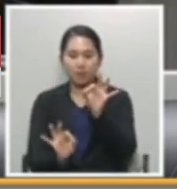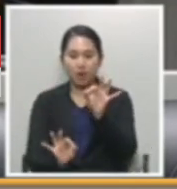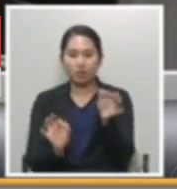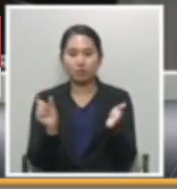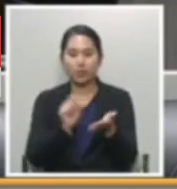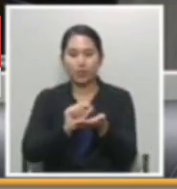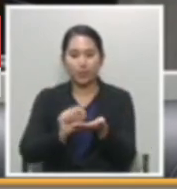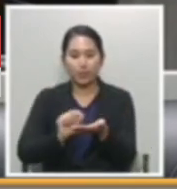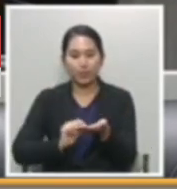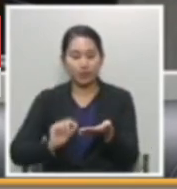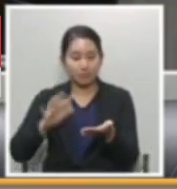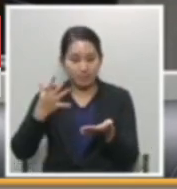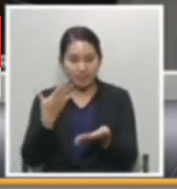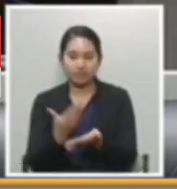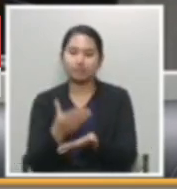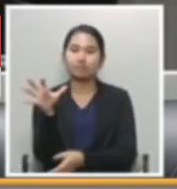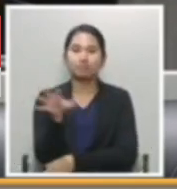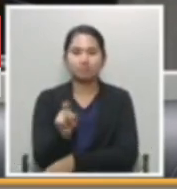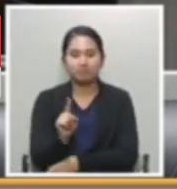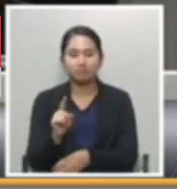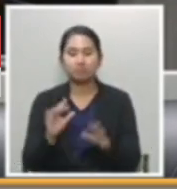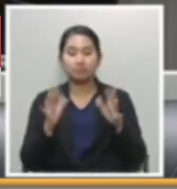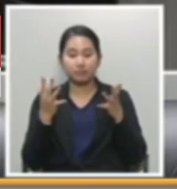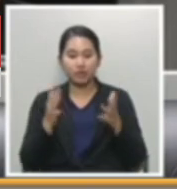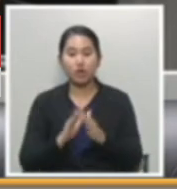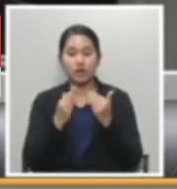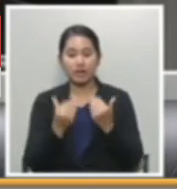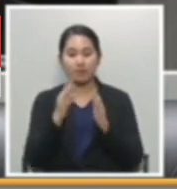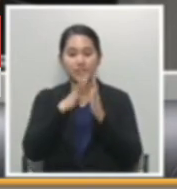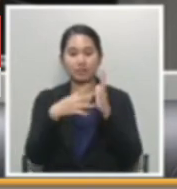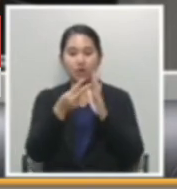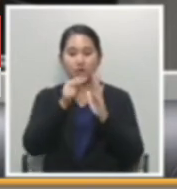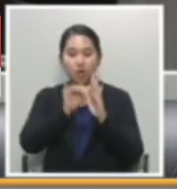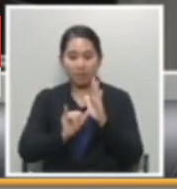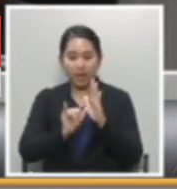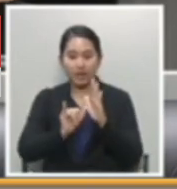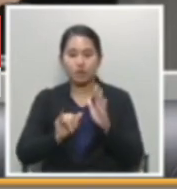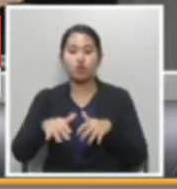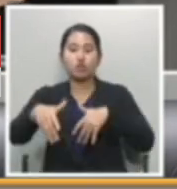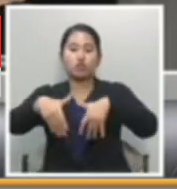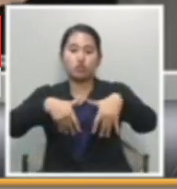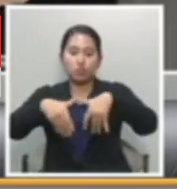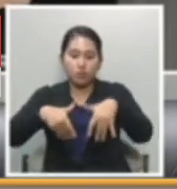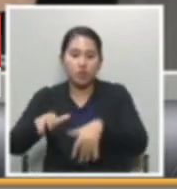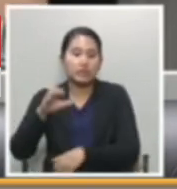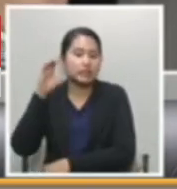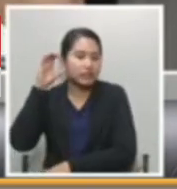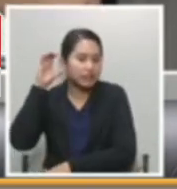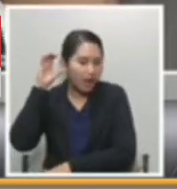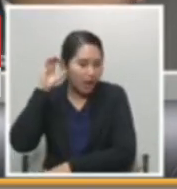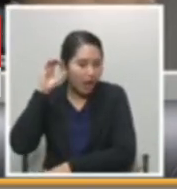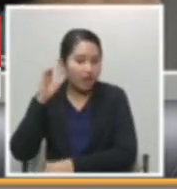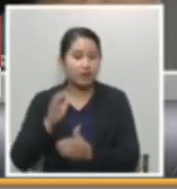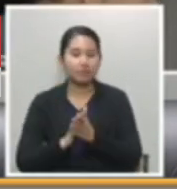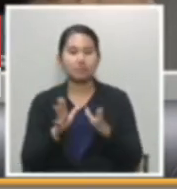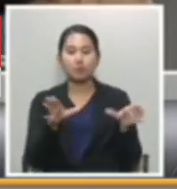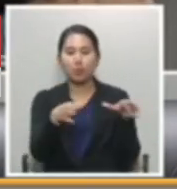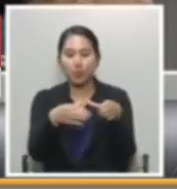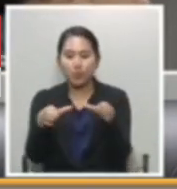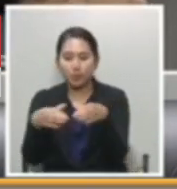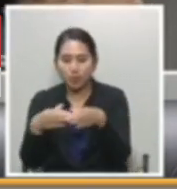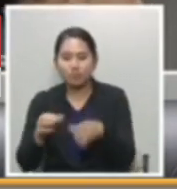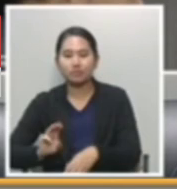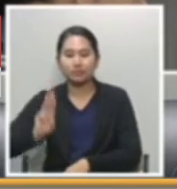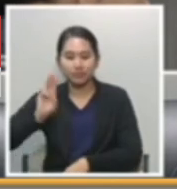แถลงนโยบายท่านไม่เขียนแหล่งที่มาวันนี้นโยบายของพี่น้องประชาชนที่เขาเชื่อว่าพรรคการเมืองหลายๆพรรคตอนเลือกตั้งได้สัญญา